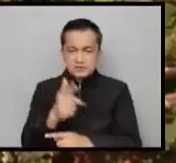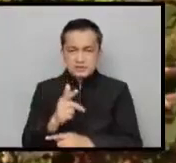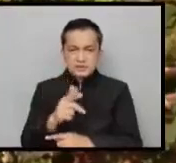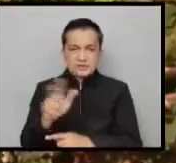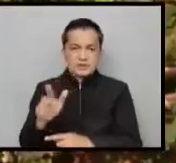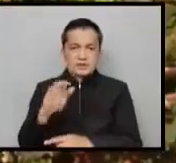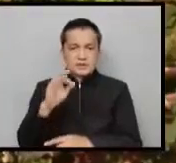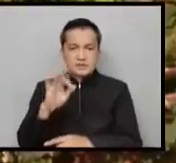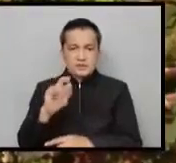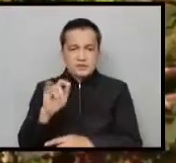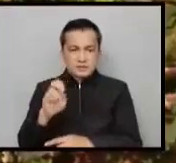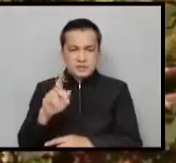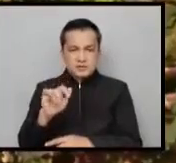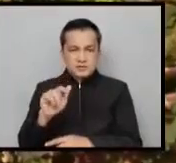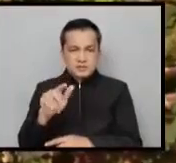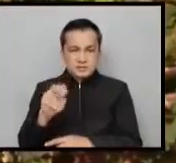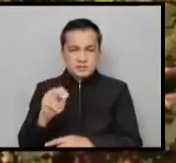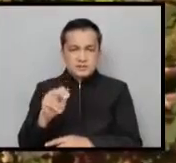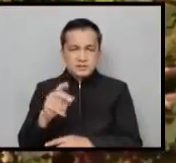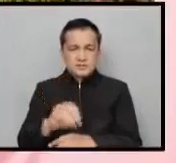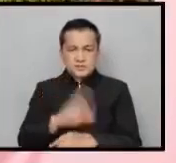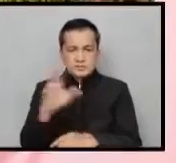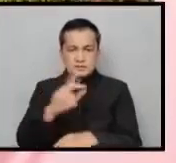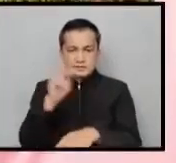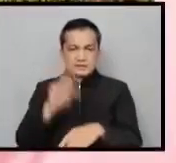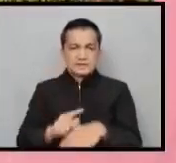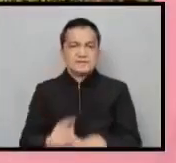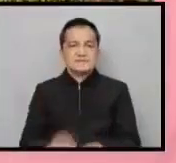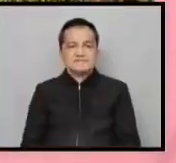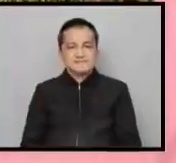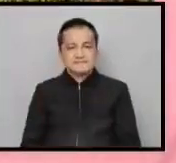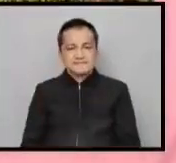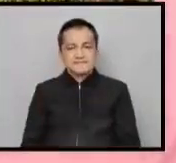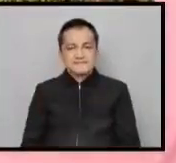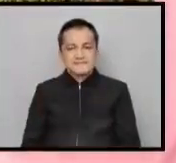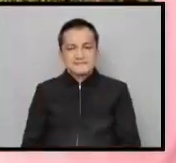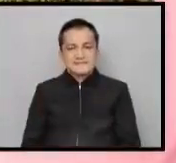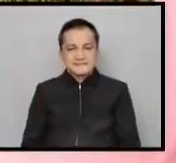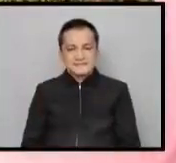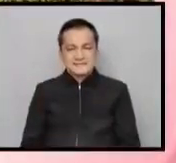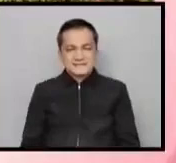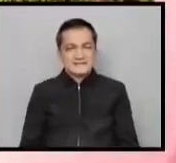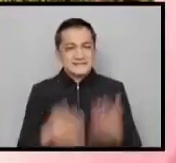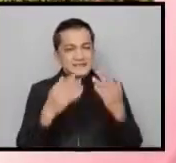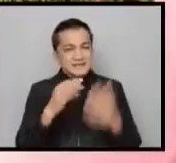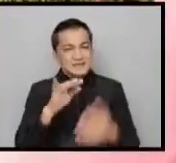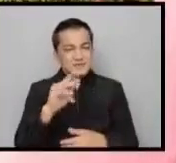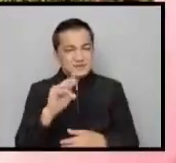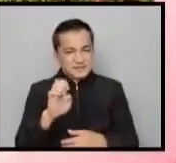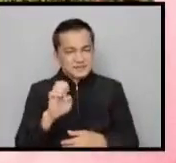Bayan, Rise and Shine, Pilipinas. Salamat sa iyo, Florence Paitokan ng PTV Cordillera.